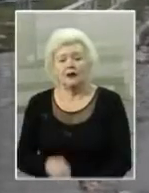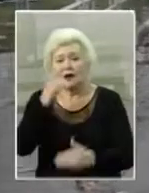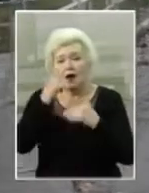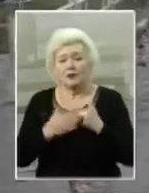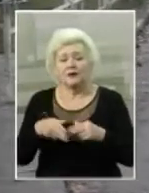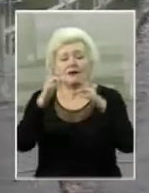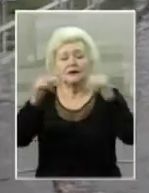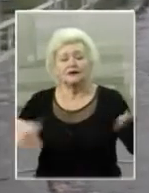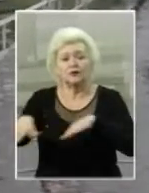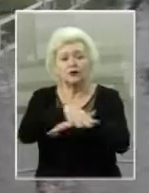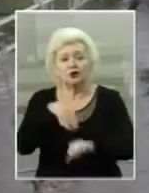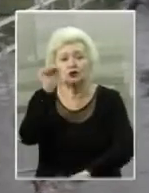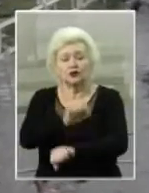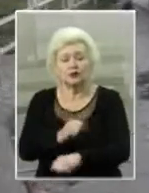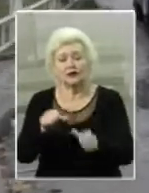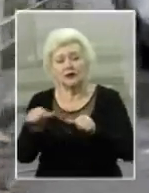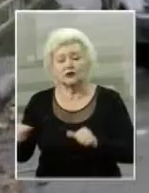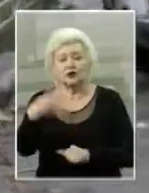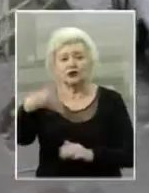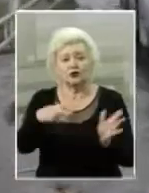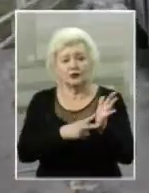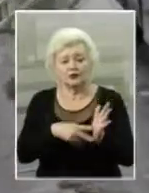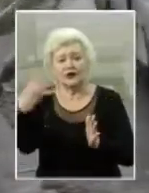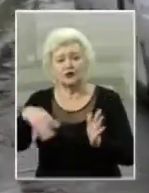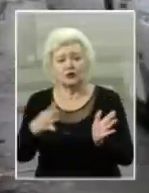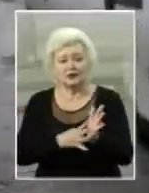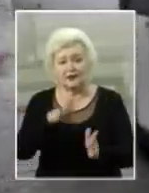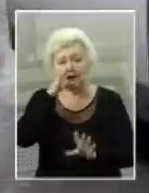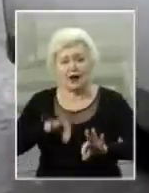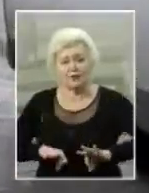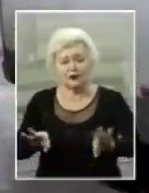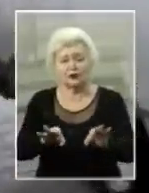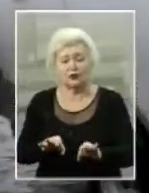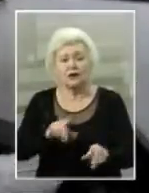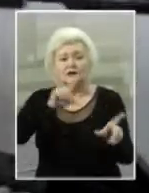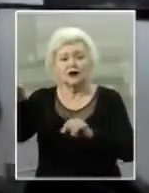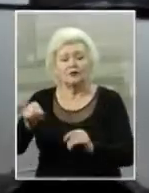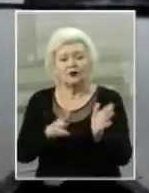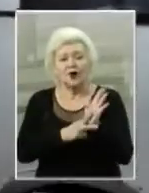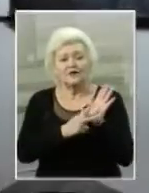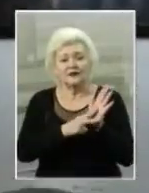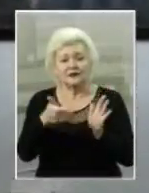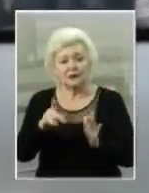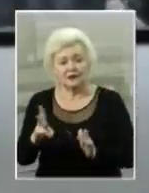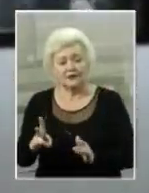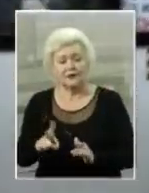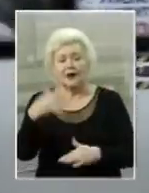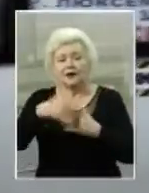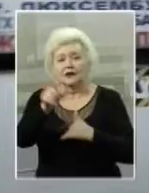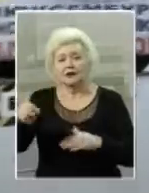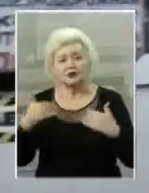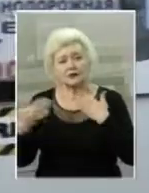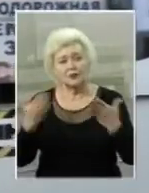Біля Дніпровського ринку зупиняються, зокрема, 47-ма та 49-та маршрутки. За поїздку правлять 8 гривень. Херсонці з